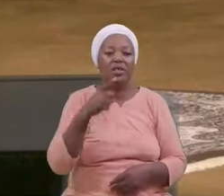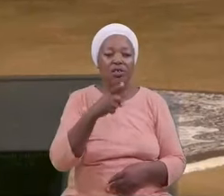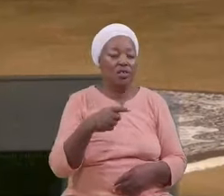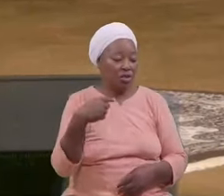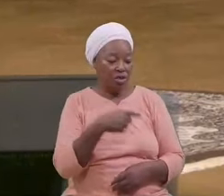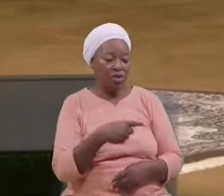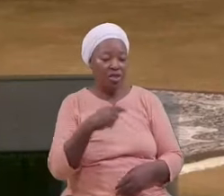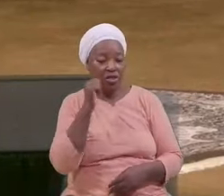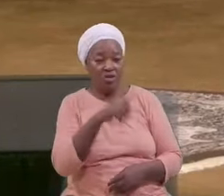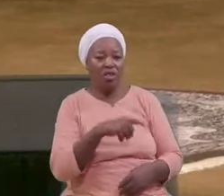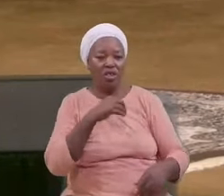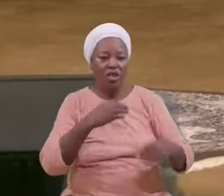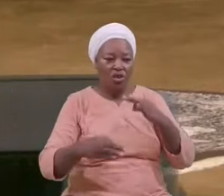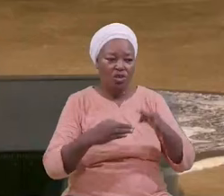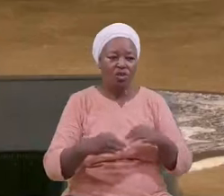promesse.